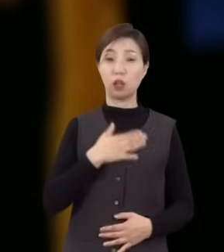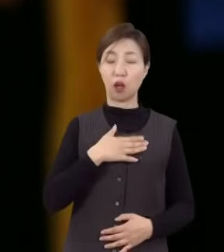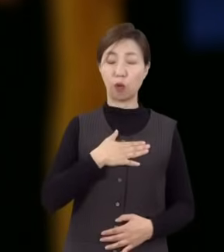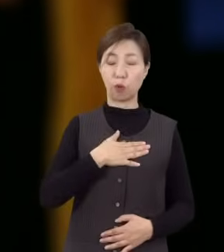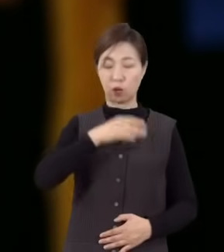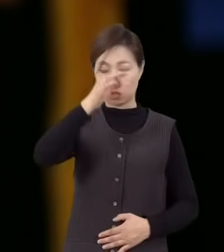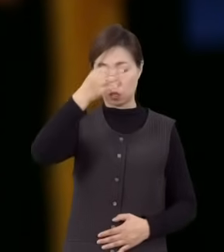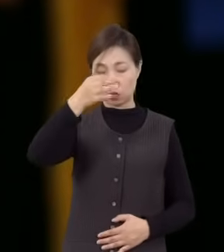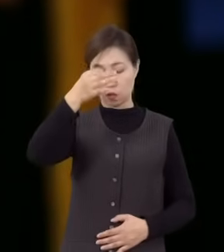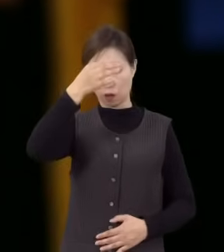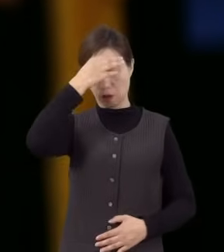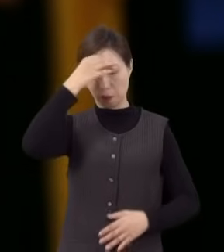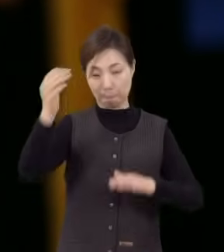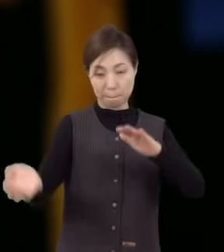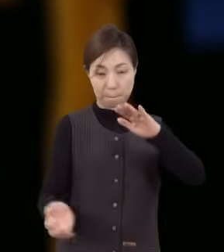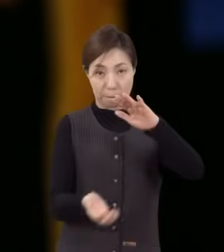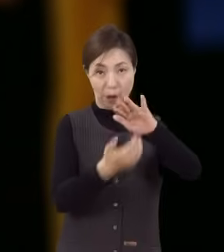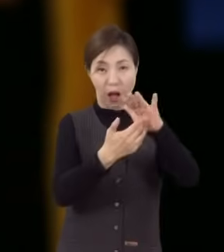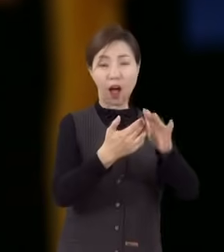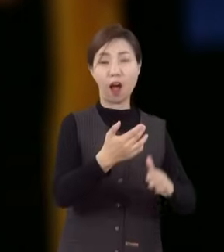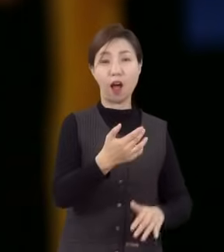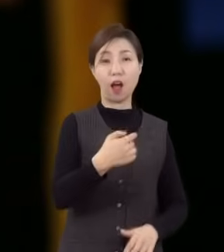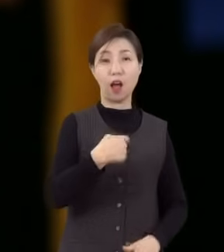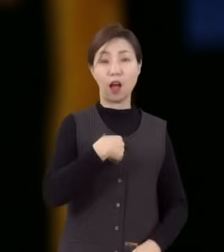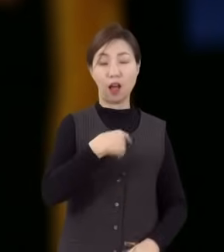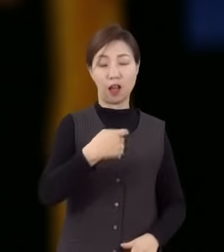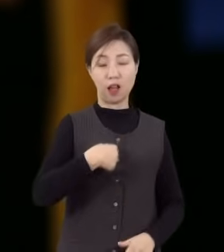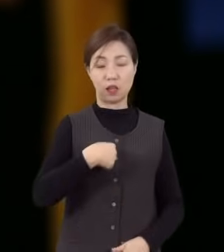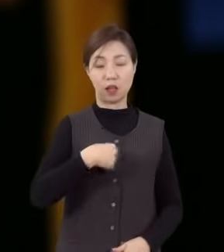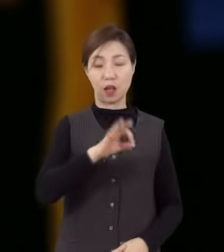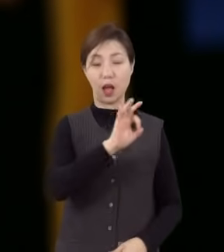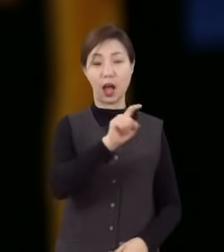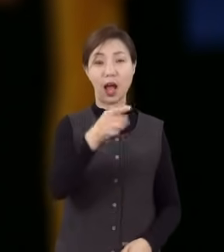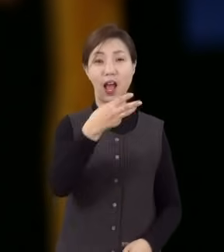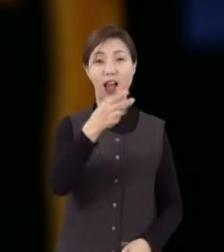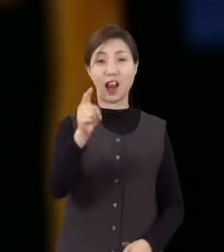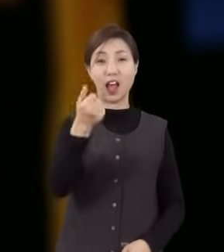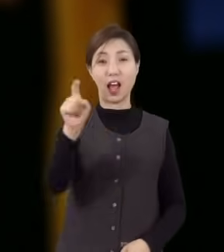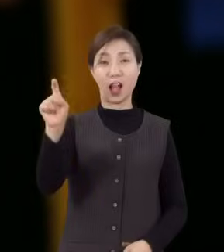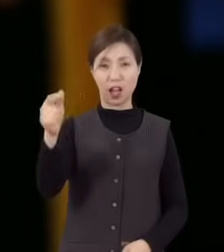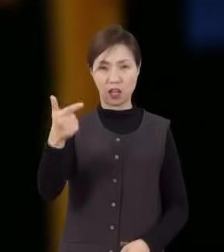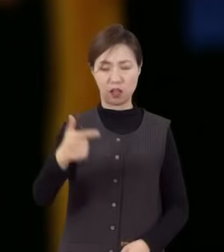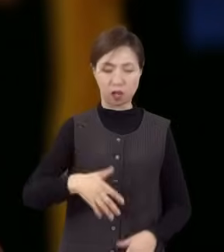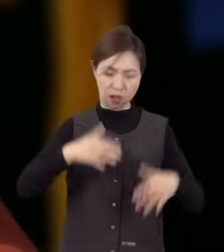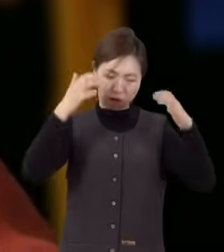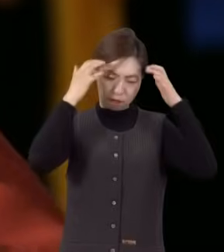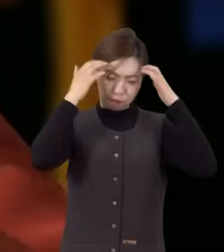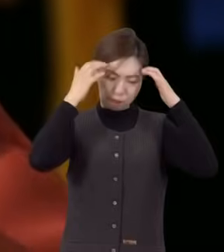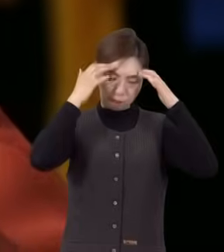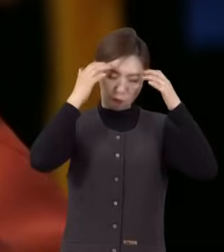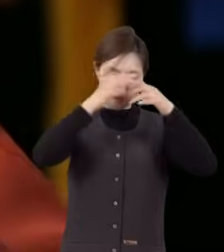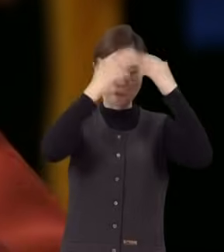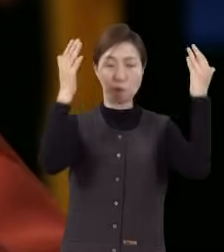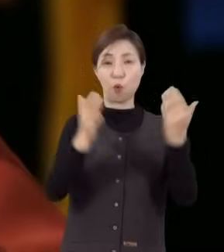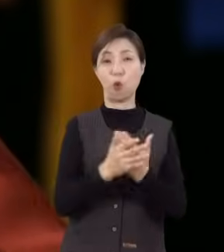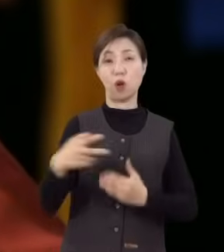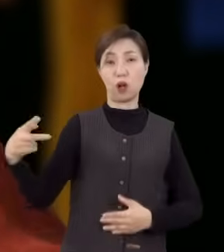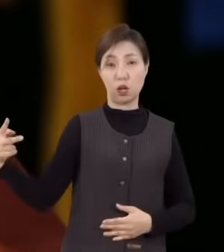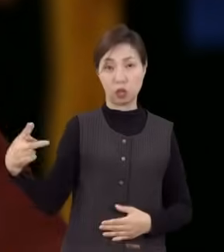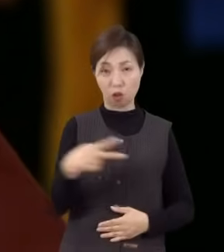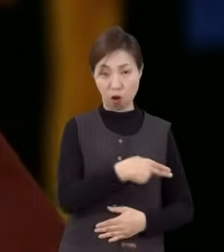나도 아라한인데 아라한 번뇌 망상을 소멸하고 윤회에서 벗어난 거룩한